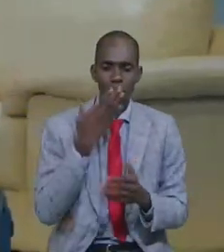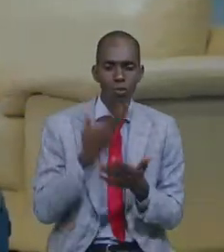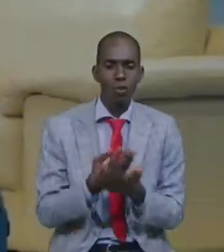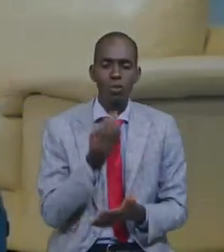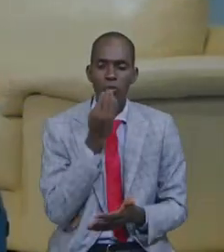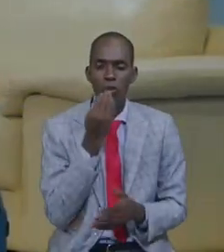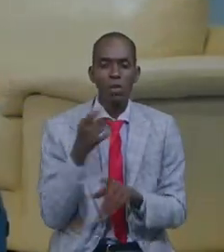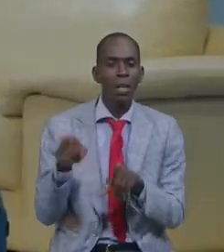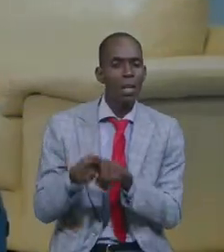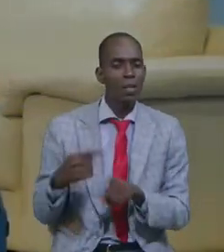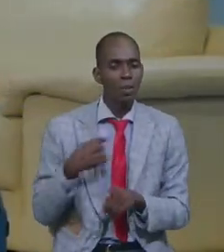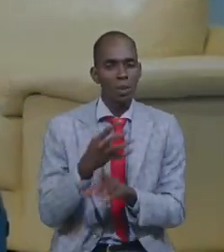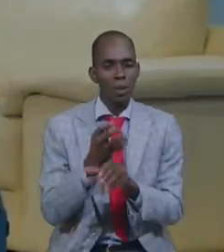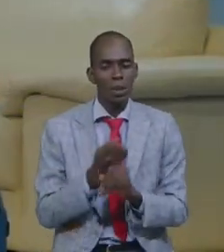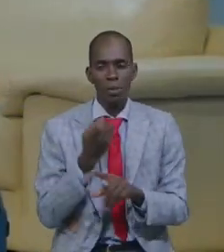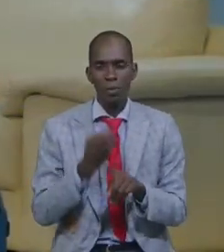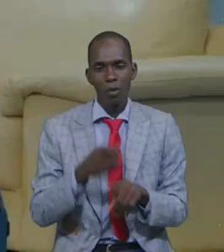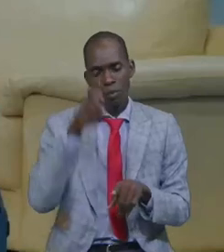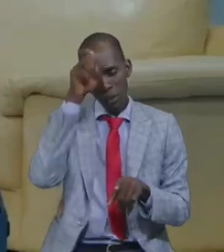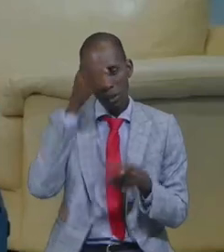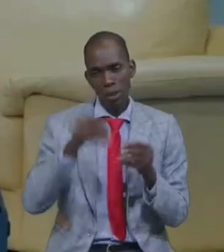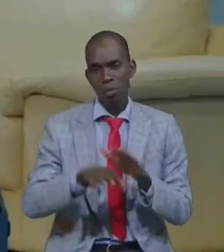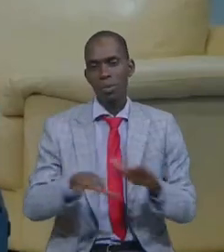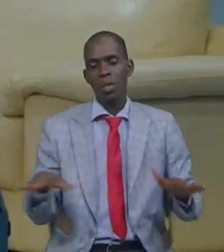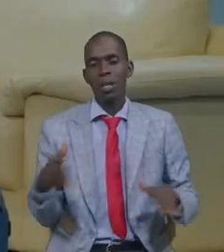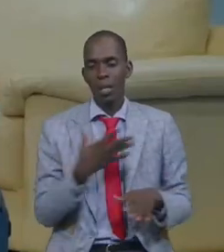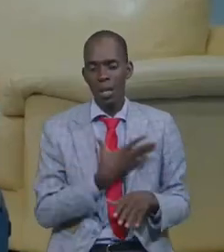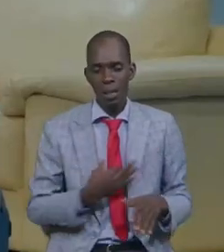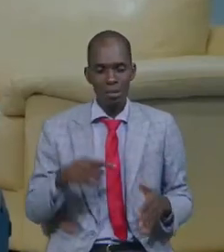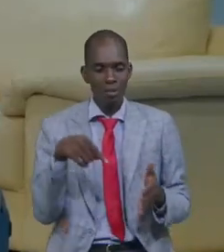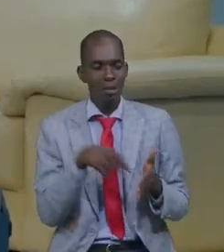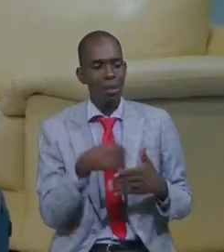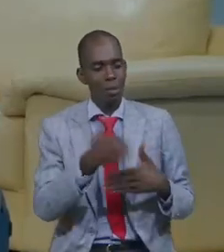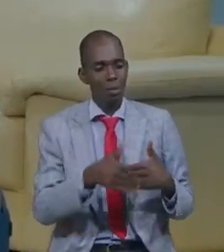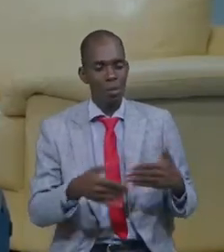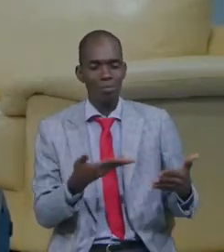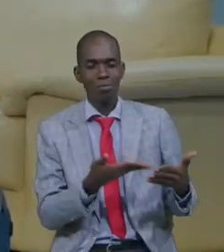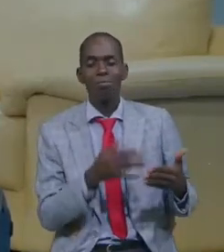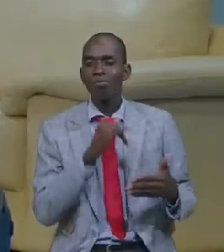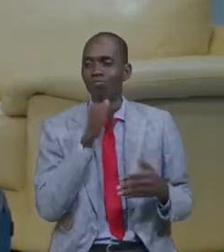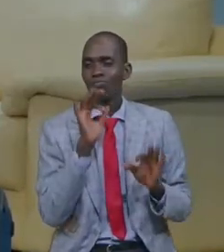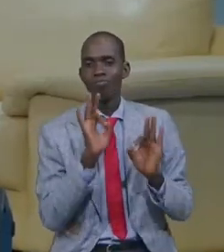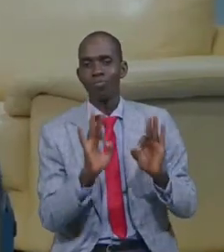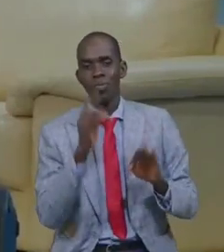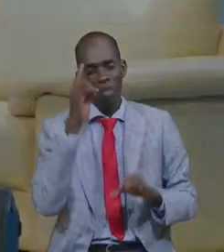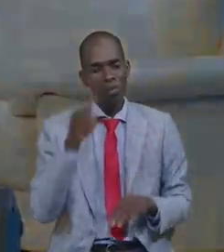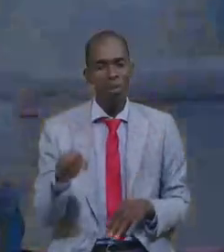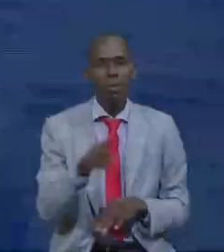vivaient difficilement. Et ce pain n'était pas bon pour eux.